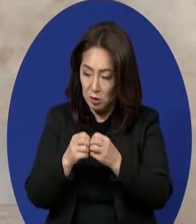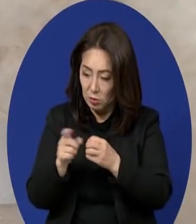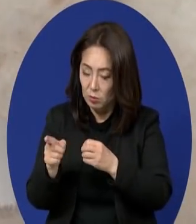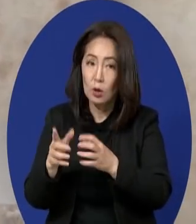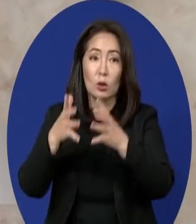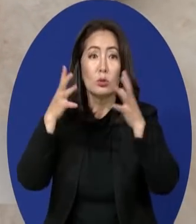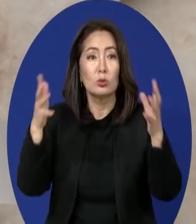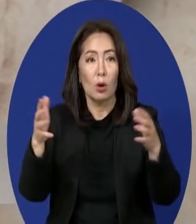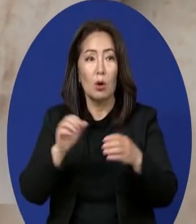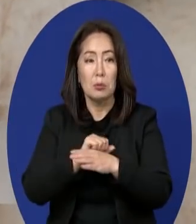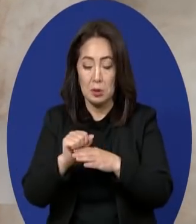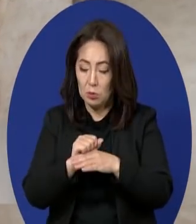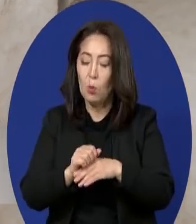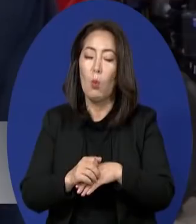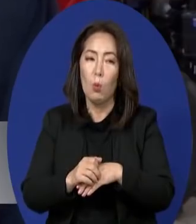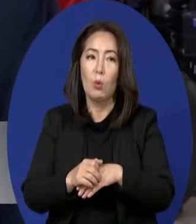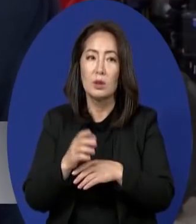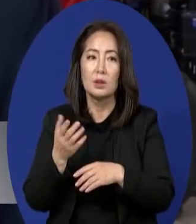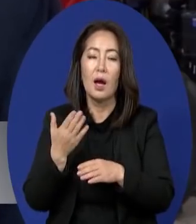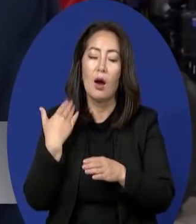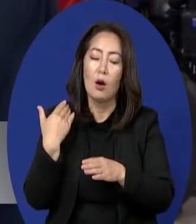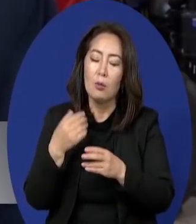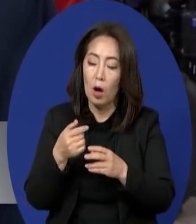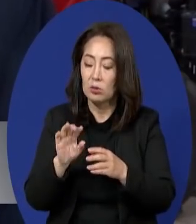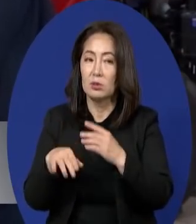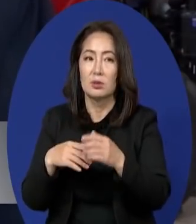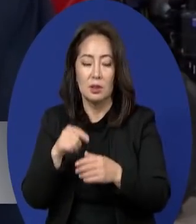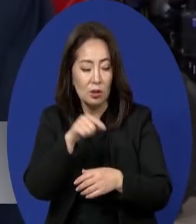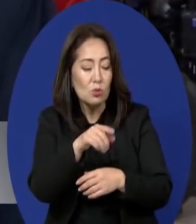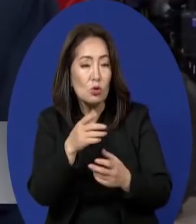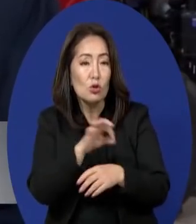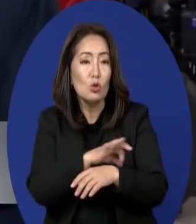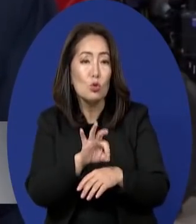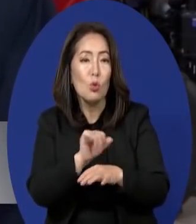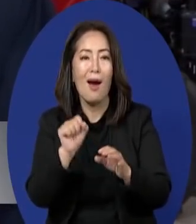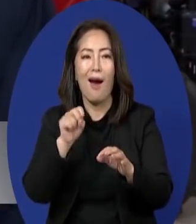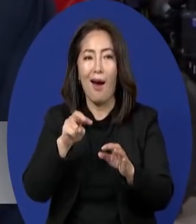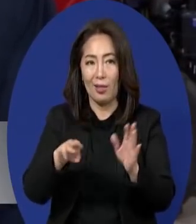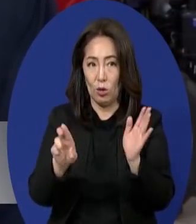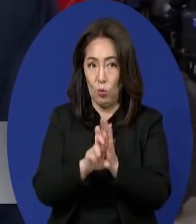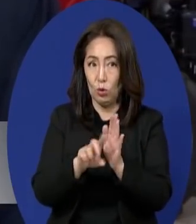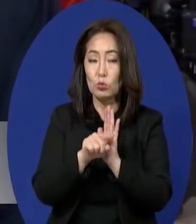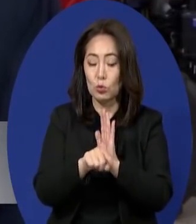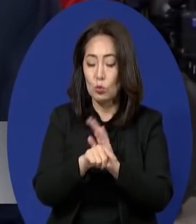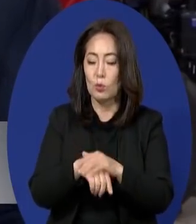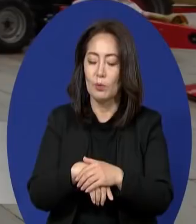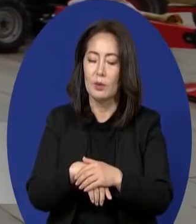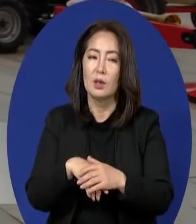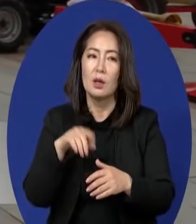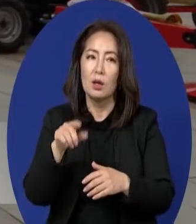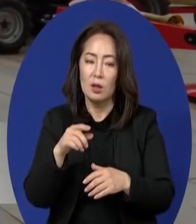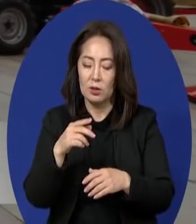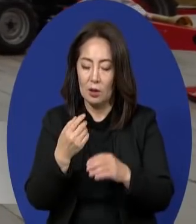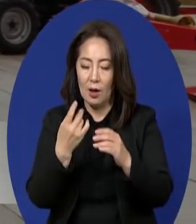бүр ийм том хөвгөө хийж байна. Ер нь болоод алтан боломж юм аа гэж одоо чи бид нар шатрагнуудыг тариуллаа. Шатрагн дээр чинь